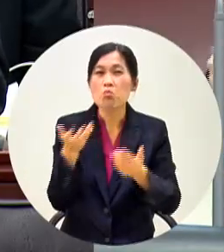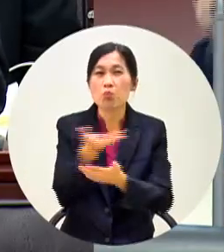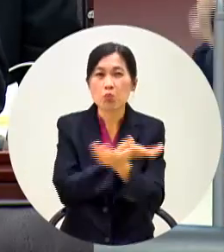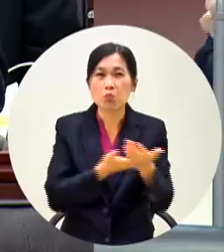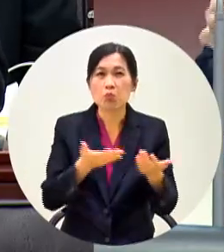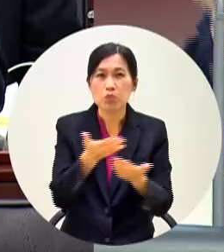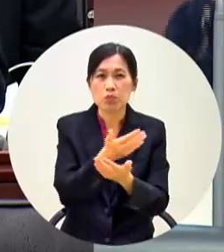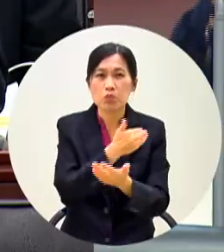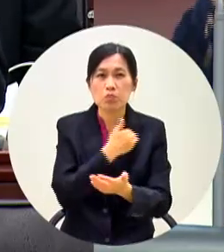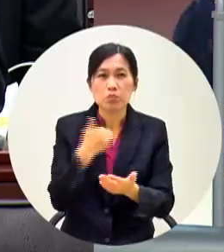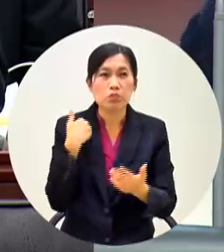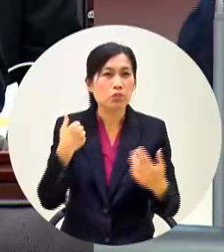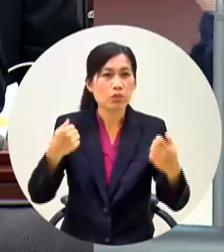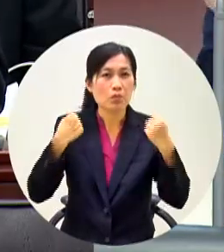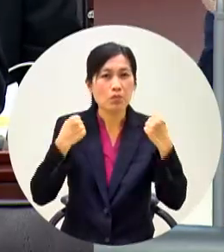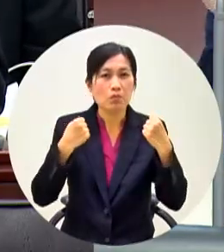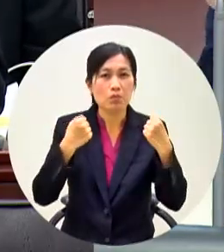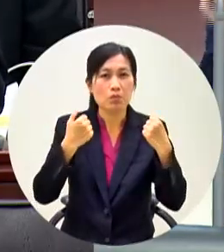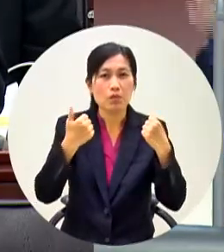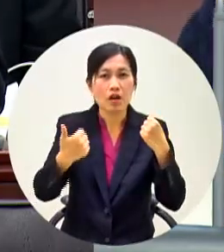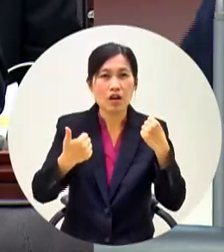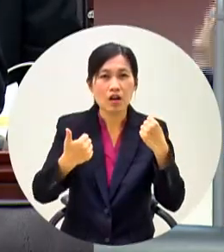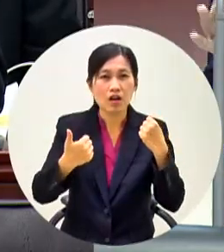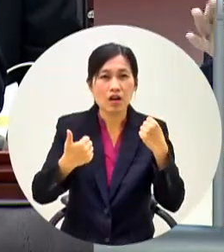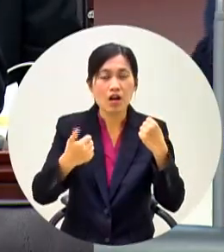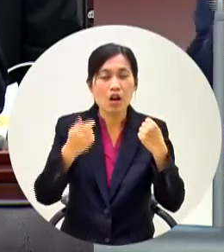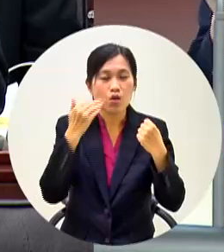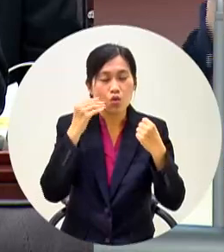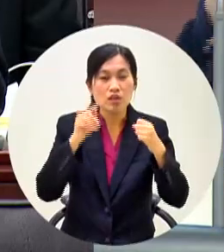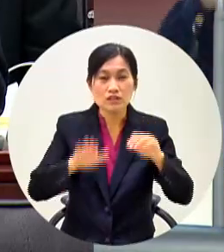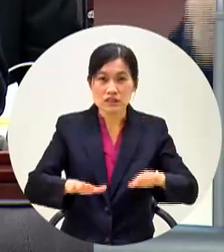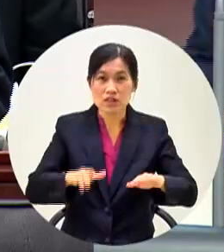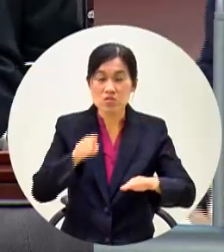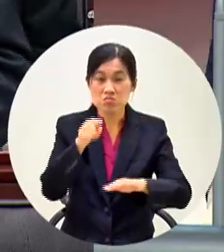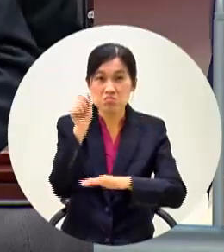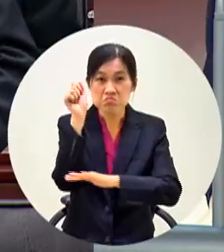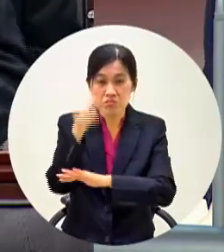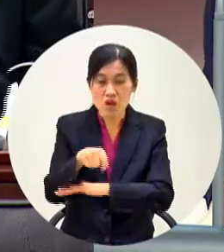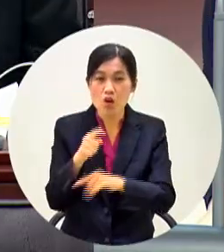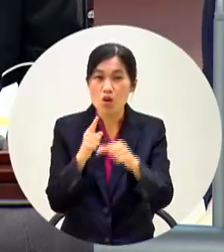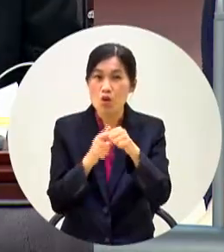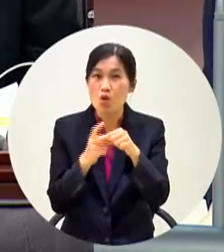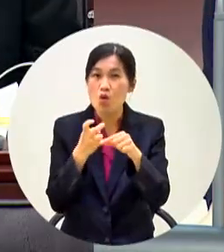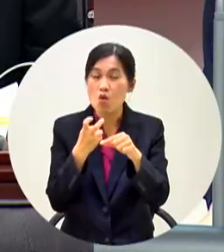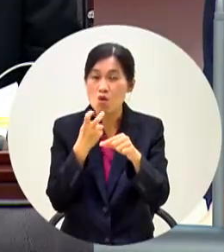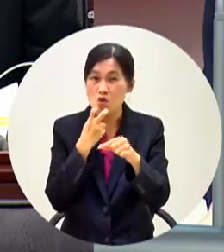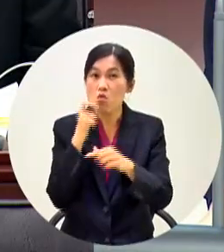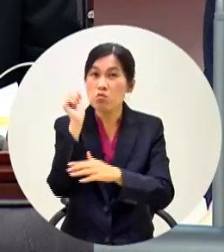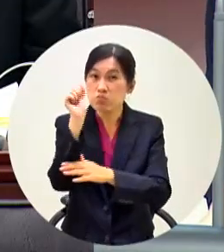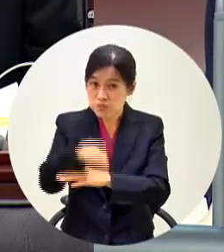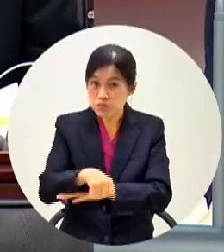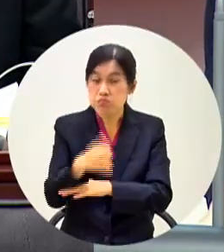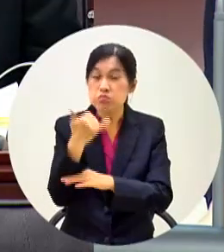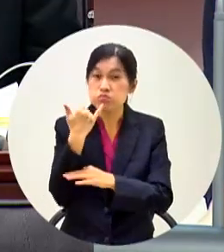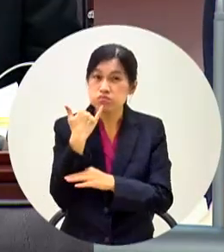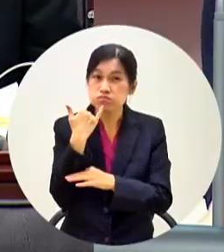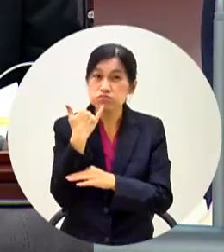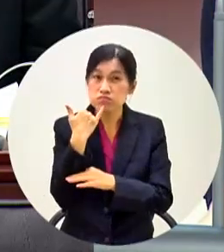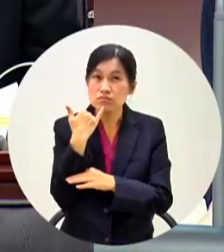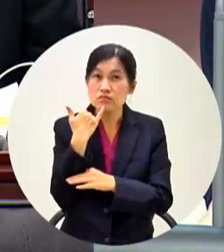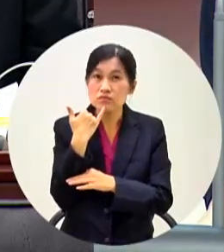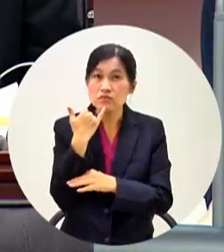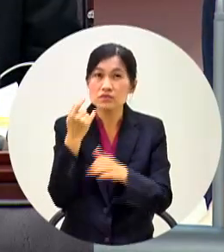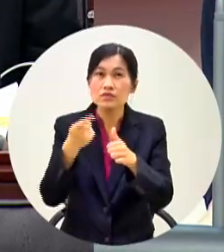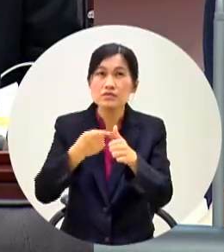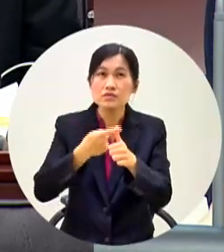的。所以呢如果今天市长在这边承诺，那等于是中央也能够允许我们这样做嘛。市长先行先